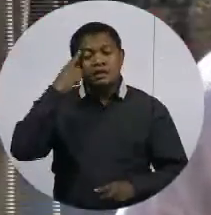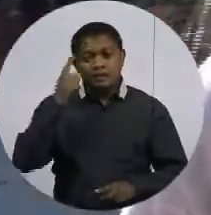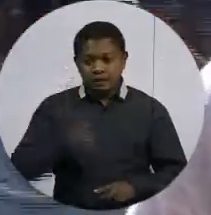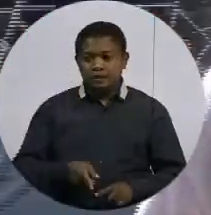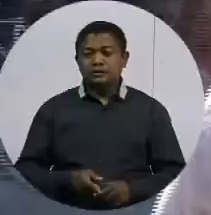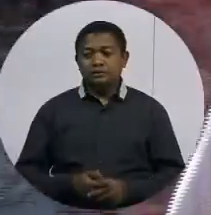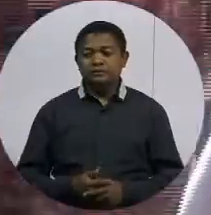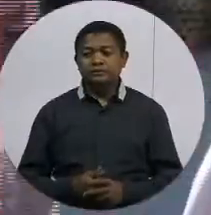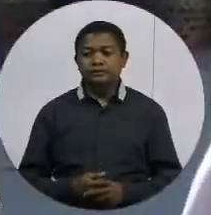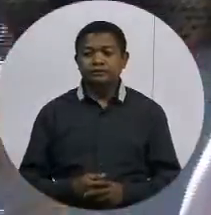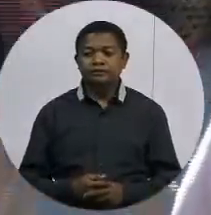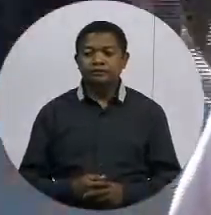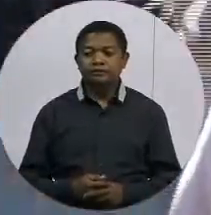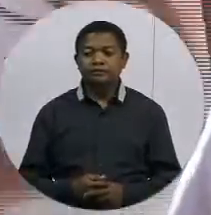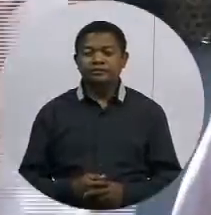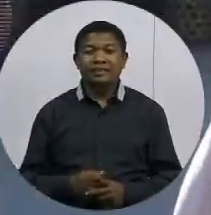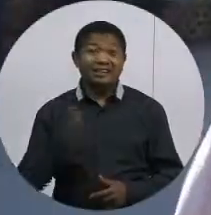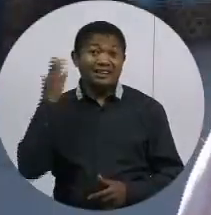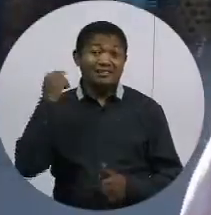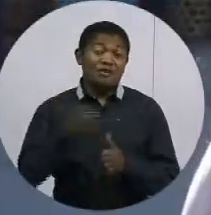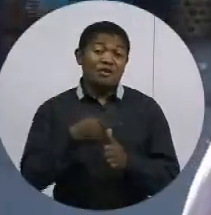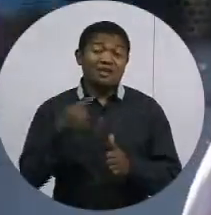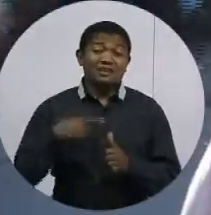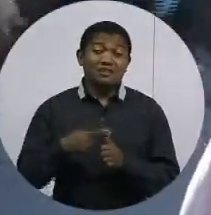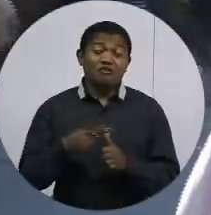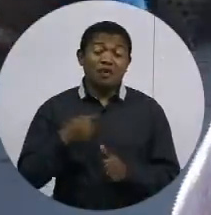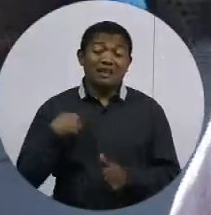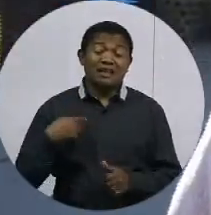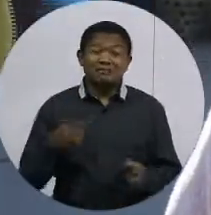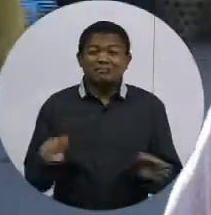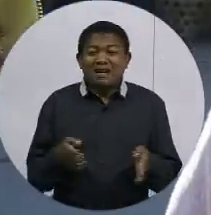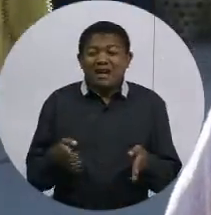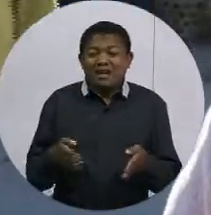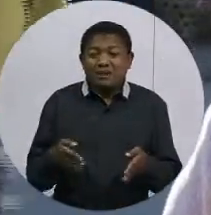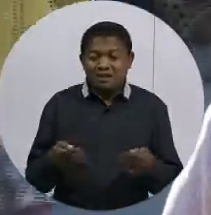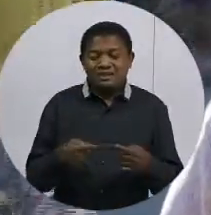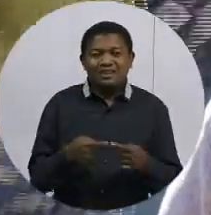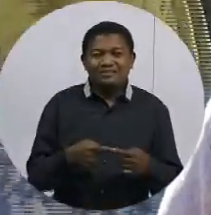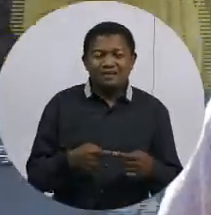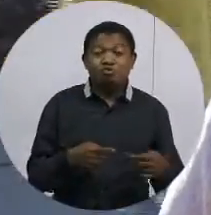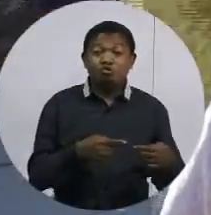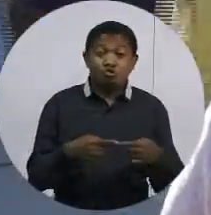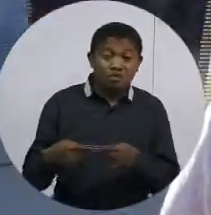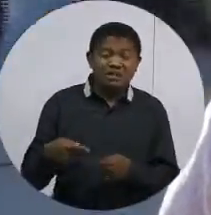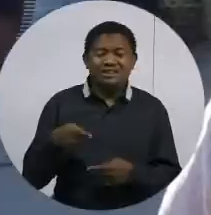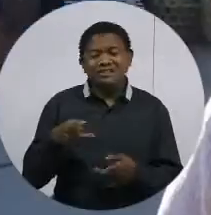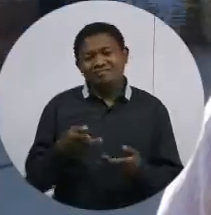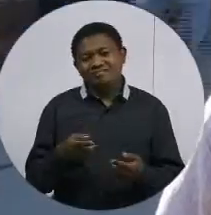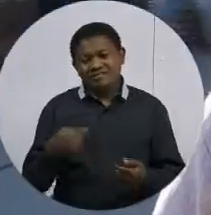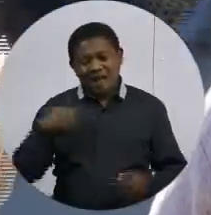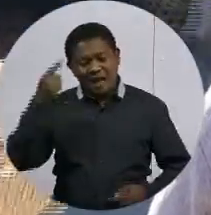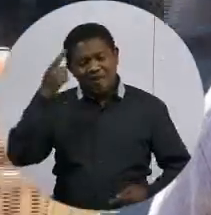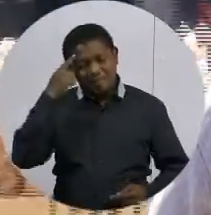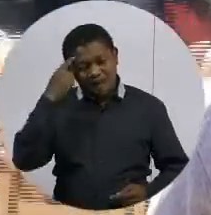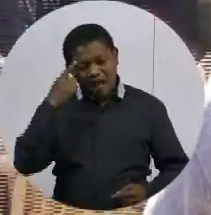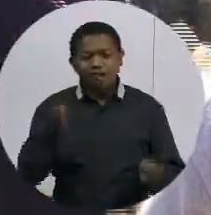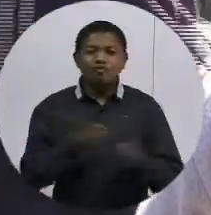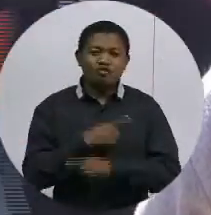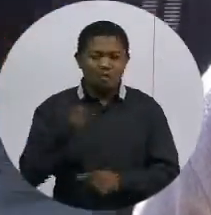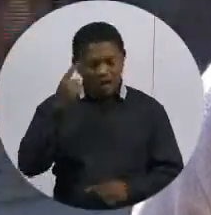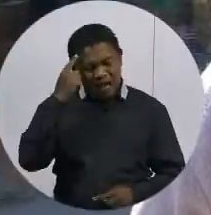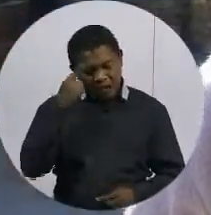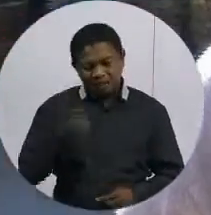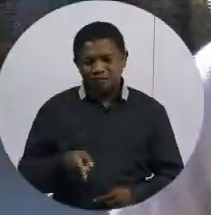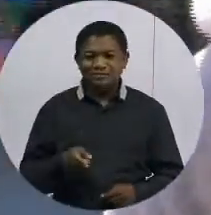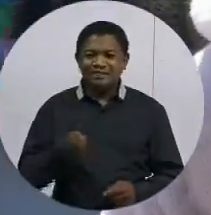aloha ohatrany hoe matahotra e fa noho ny efa mifantoka ianao hoe zavatra tsy maintsy atsehany ity a dia tetena satria ianao raha ohatsy anao